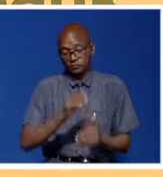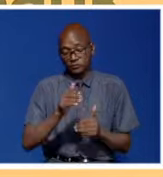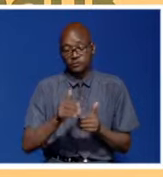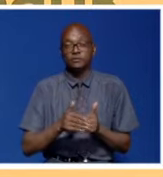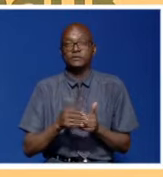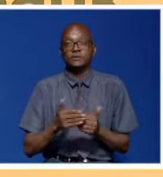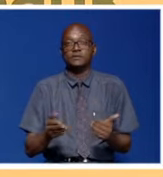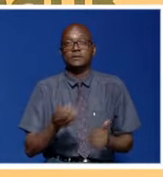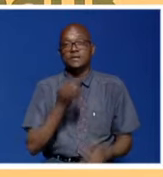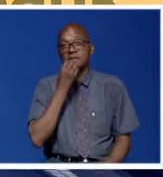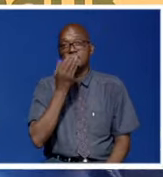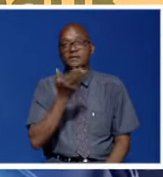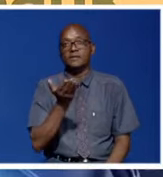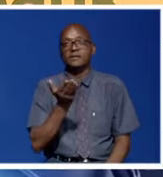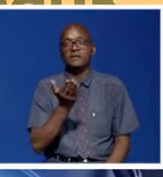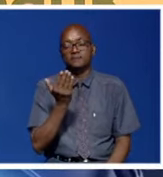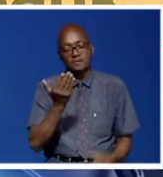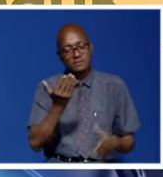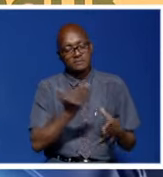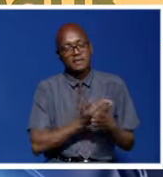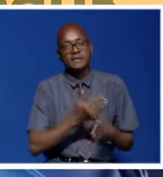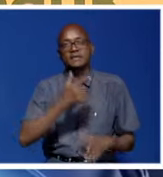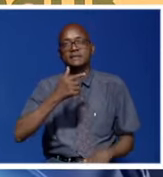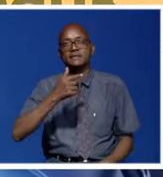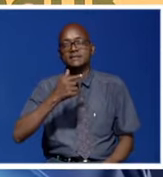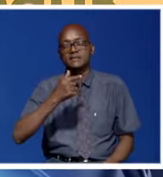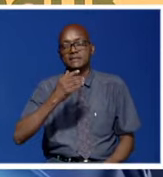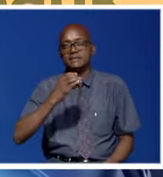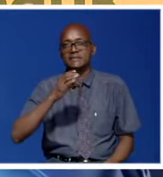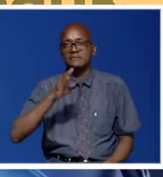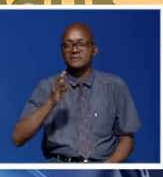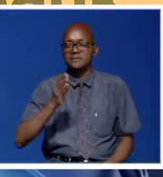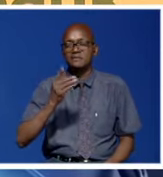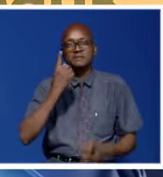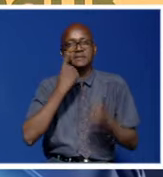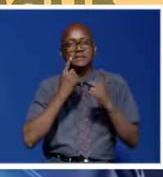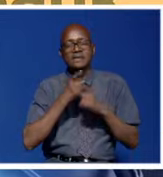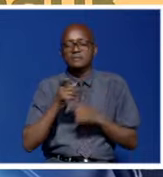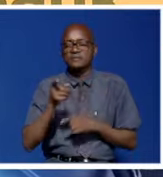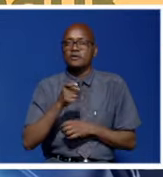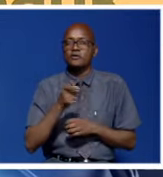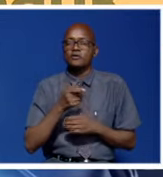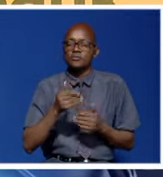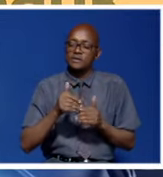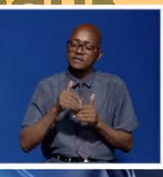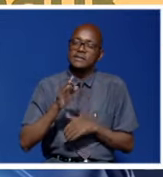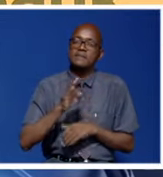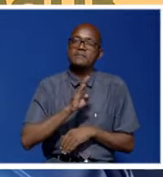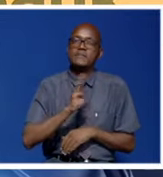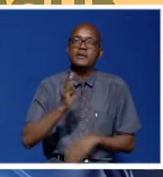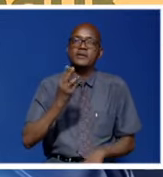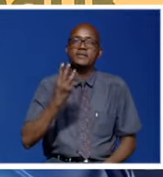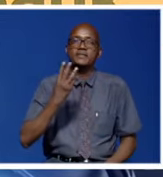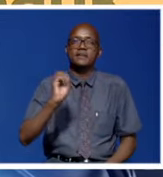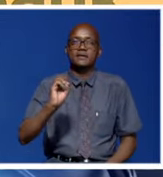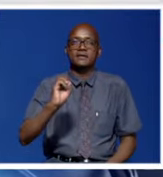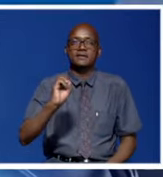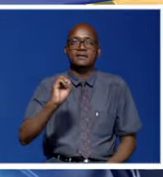Tutakaporejea tutakuwa na taarifa nyingine zikiwamo benki ya TCB aliye na kuelemewa na mikopo chechefu ya zaidi ya shilingi bilioni